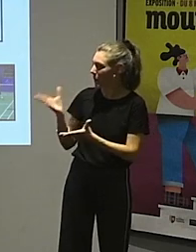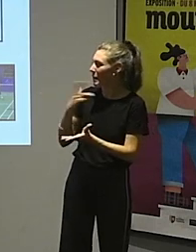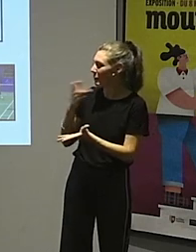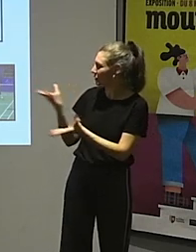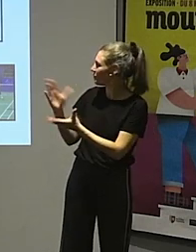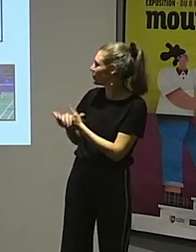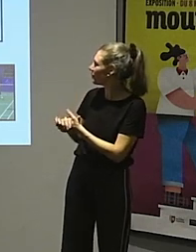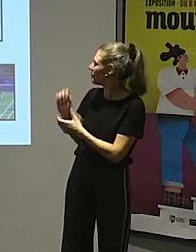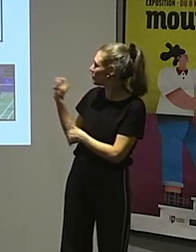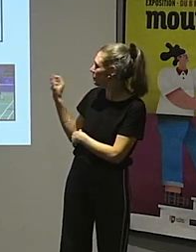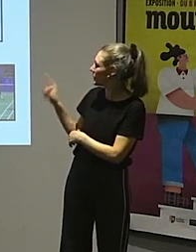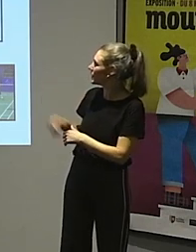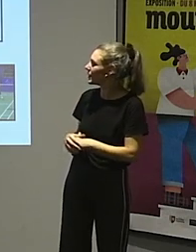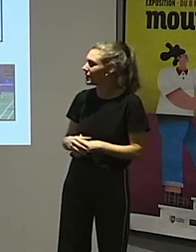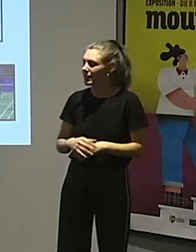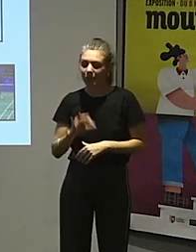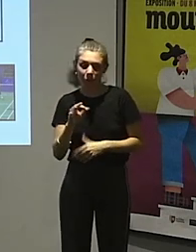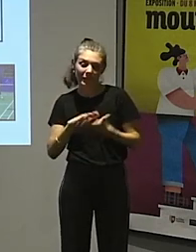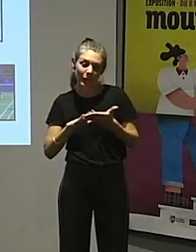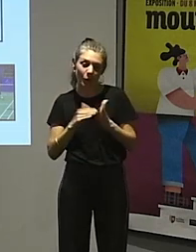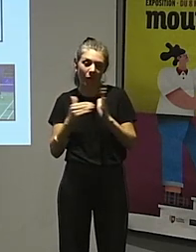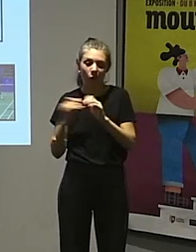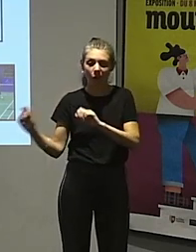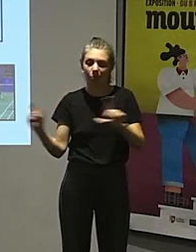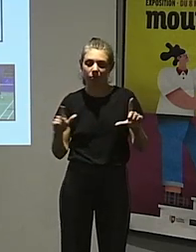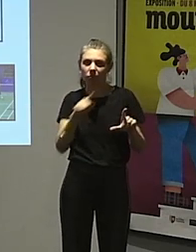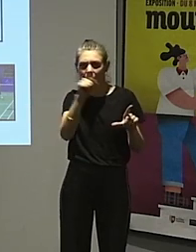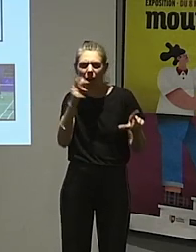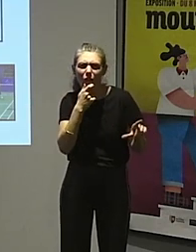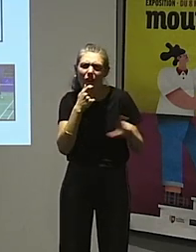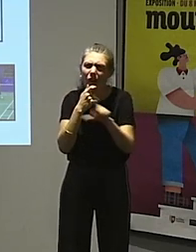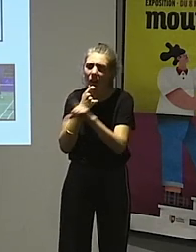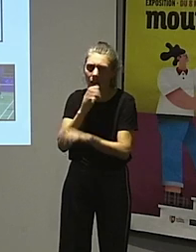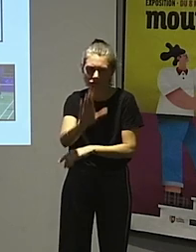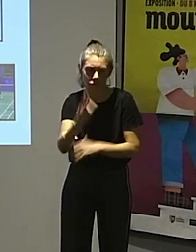la parole. Je vous ai ressorti encore de l'anglais, comme vous voyez, mais je vais traduire, pas de panique.